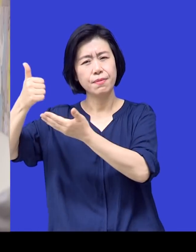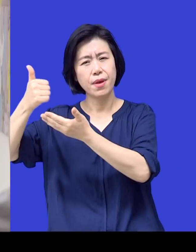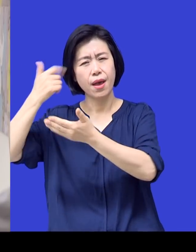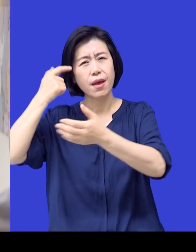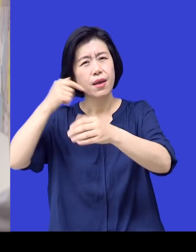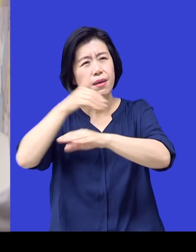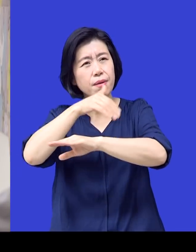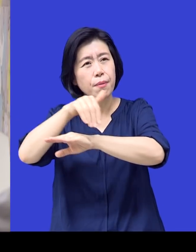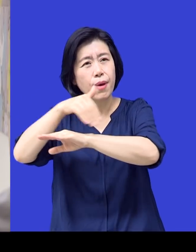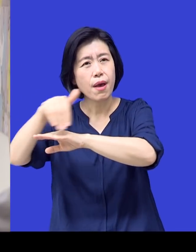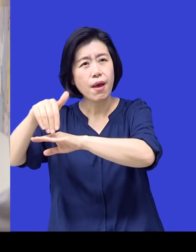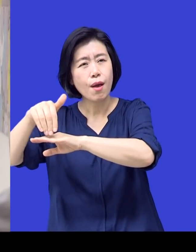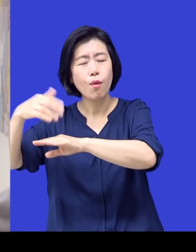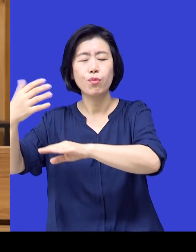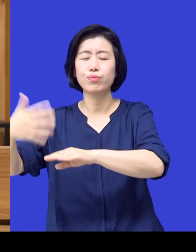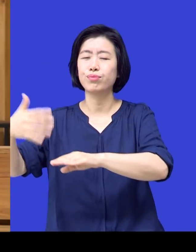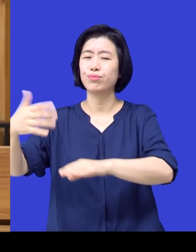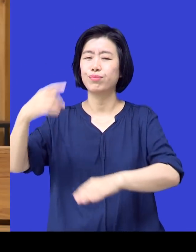이렇게 인도하셨구나.